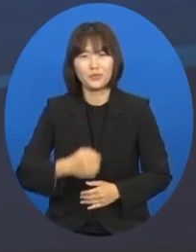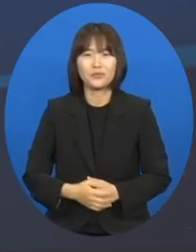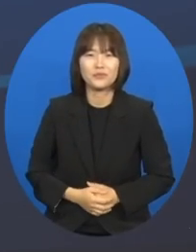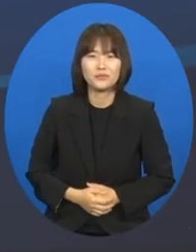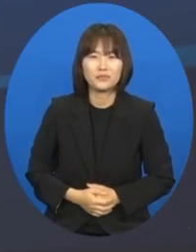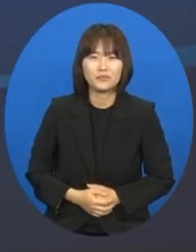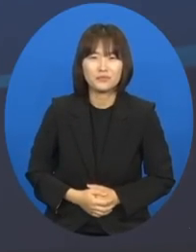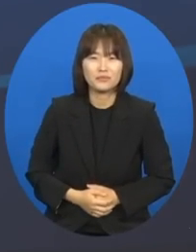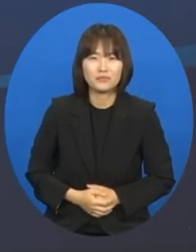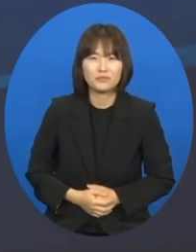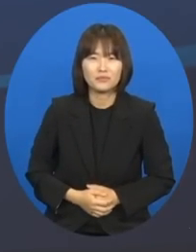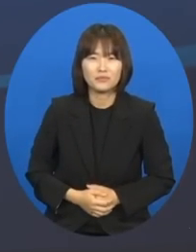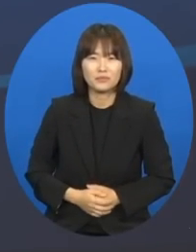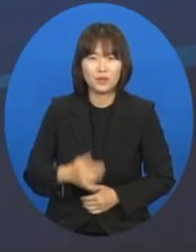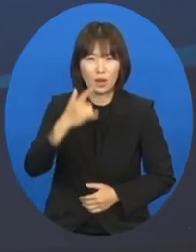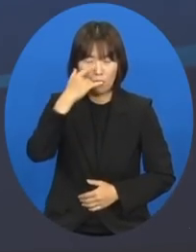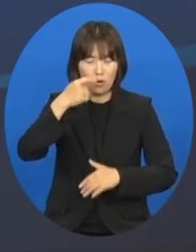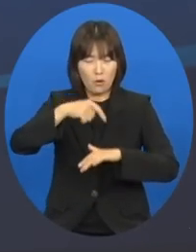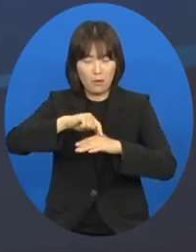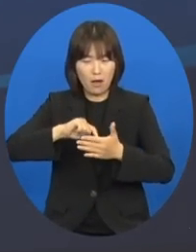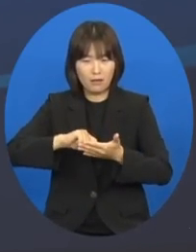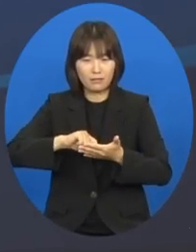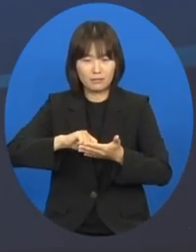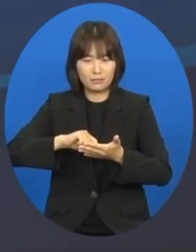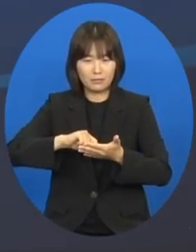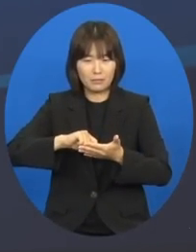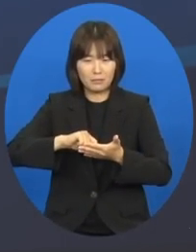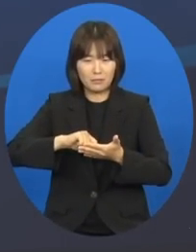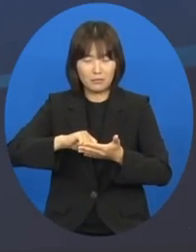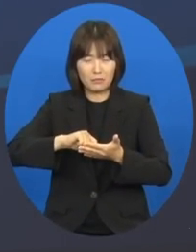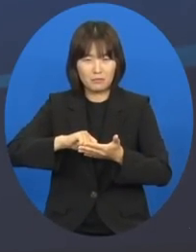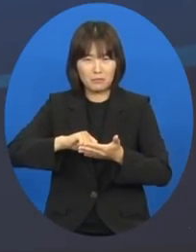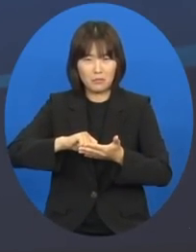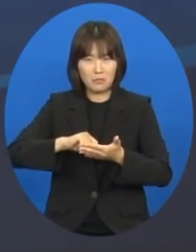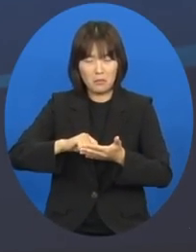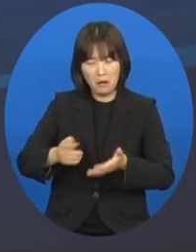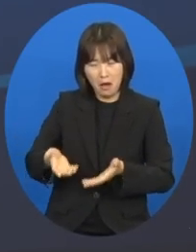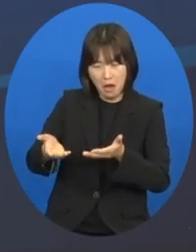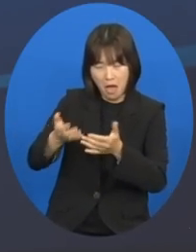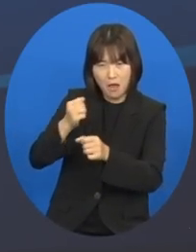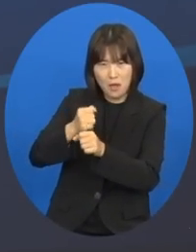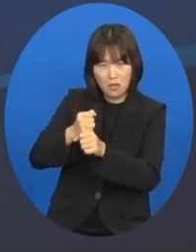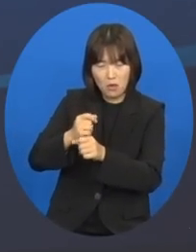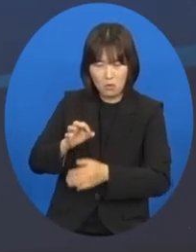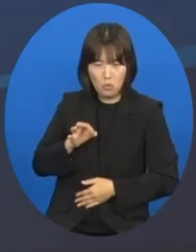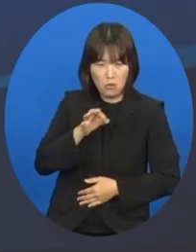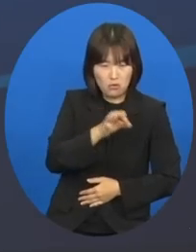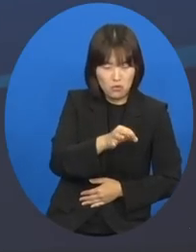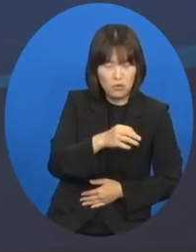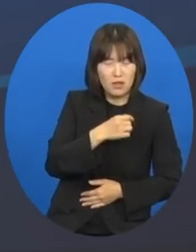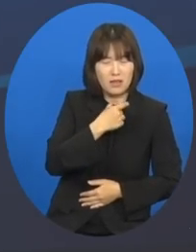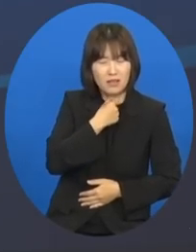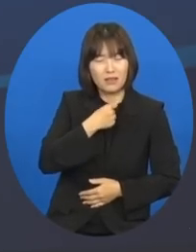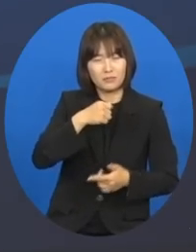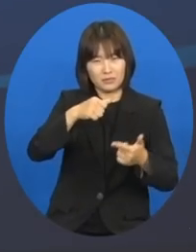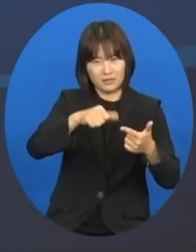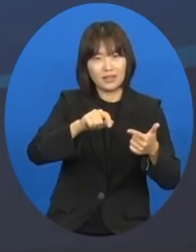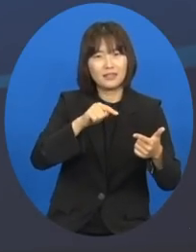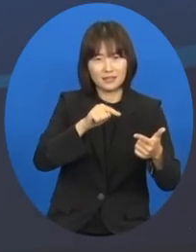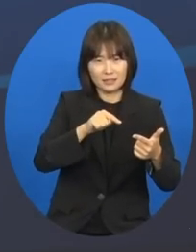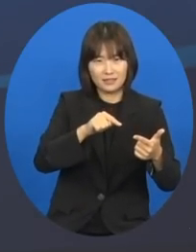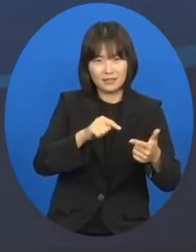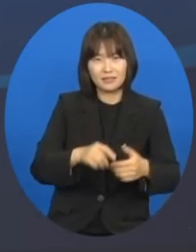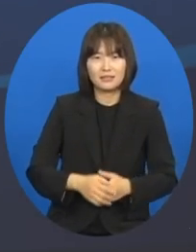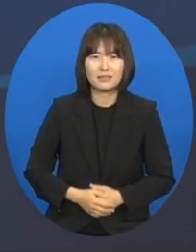게 너무나이 부모의 마음에 우러나서 용돈을 주고 싶어 어떻게 만드는 그런 아이에요 제가 지금